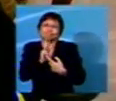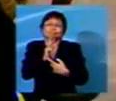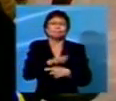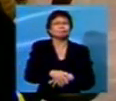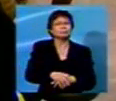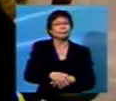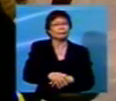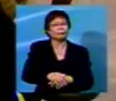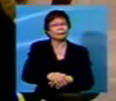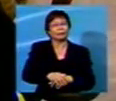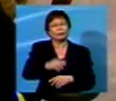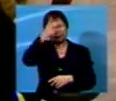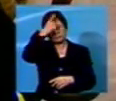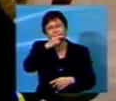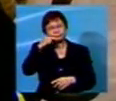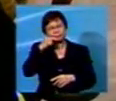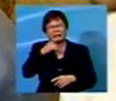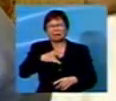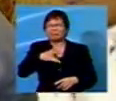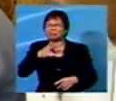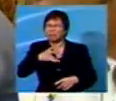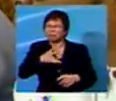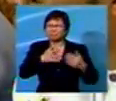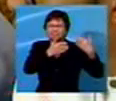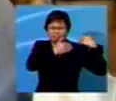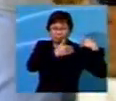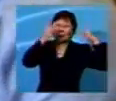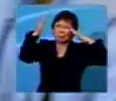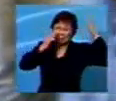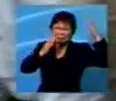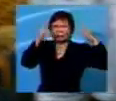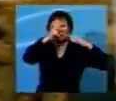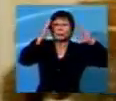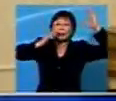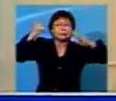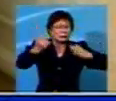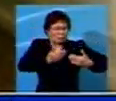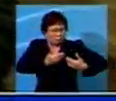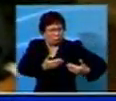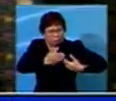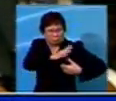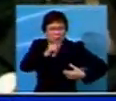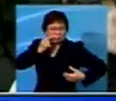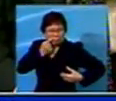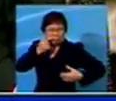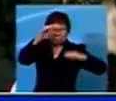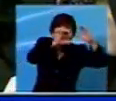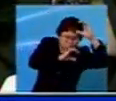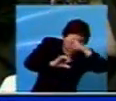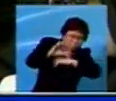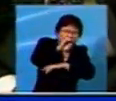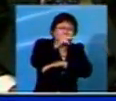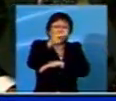bersesuaian jelas beliau selain merasakan Ia adalah tanggungjawab negara kerajaan sentiasa komited dan serius dalam usaha pencaran